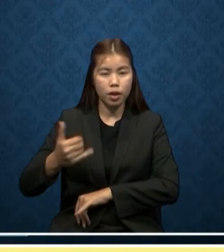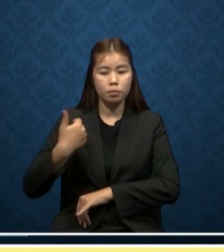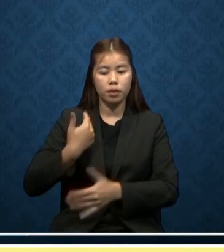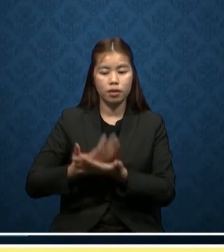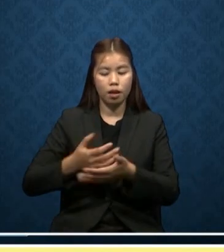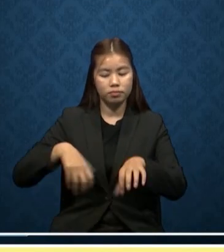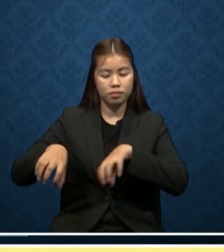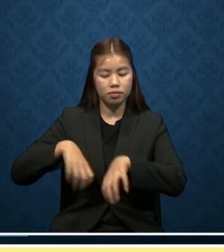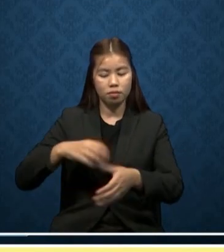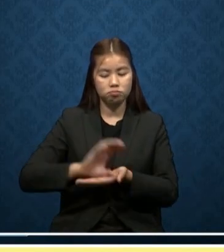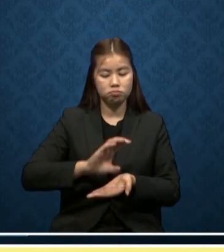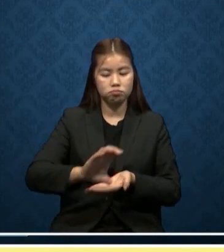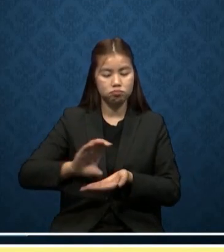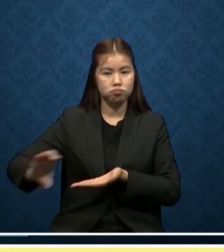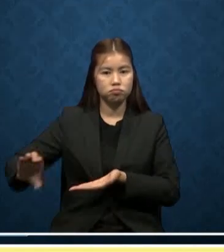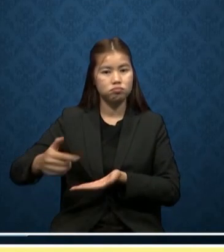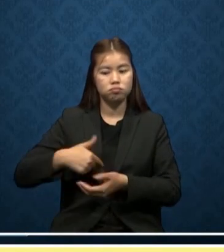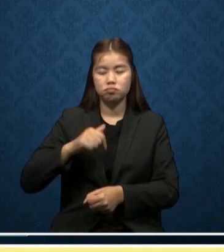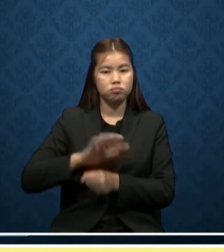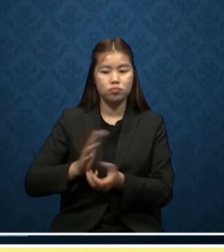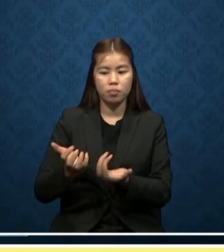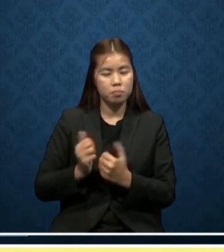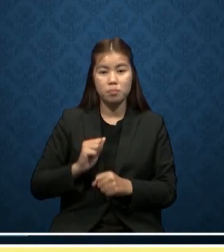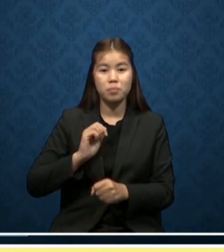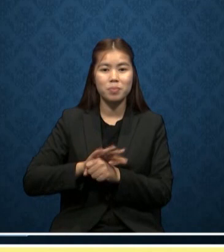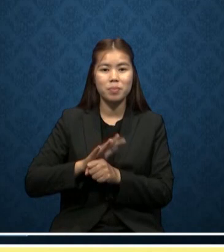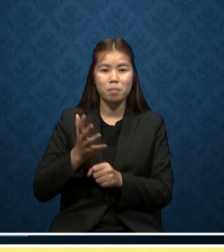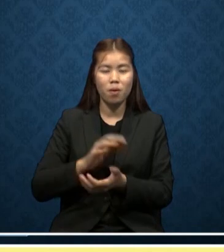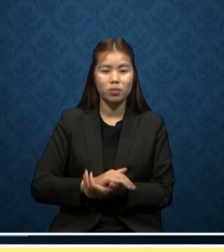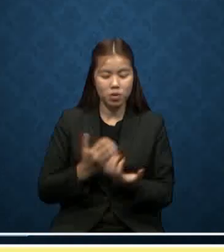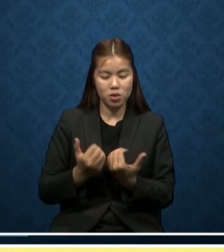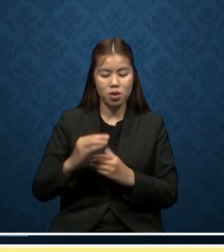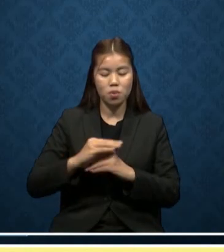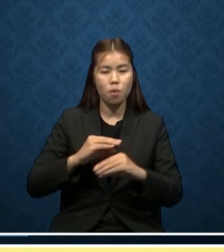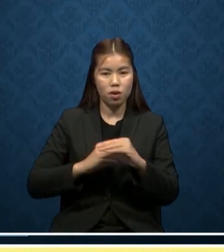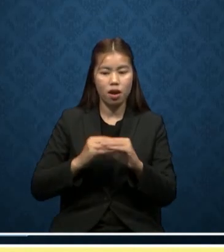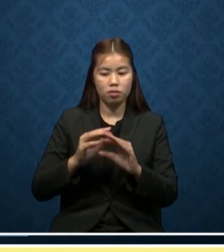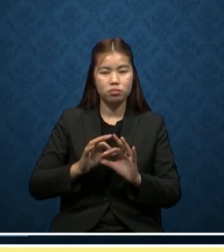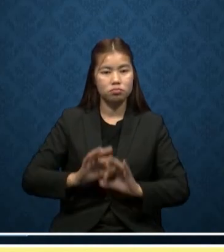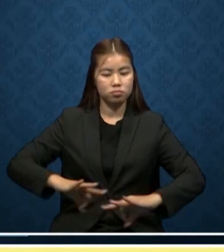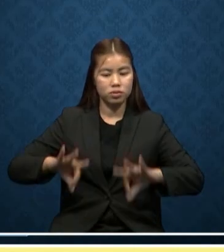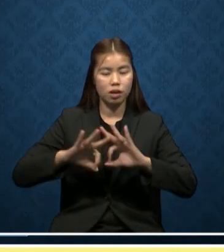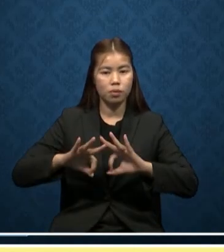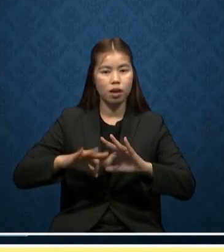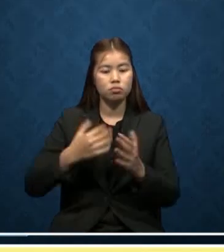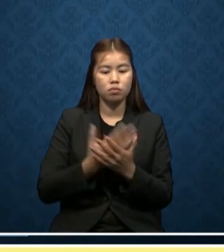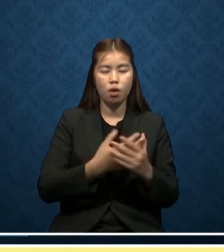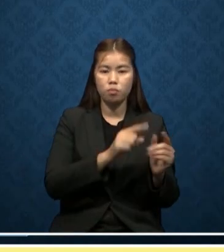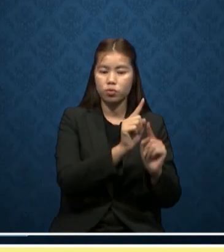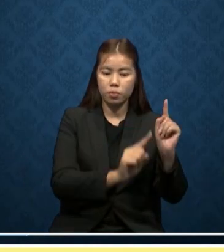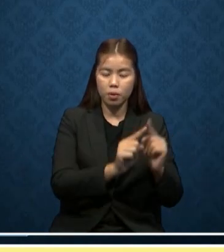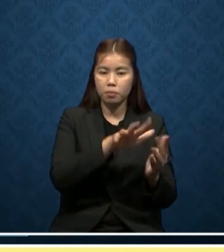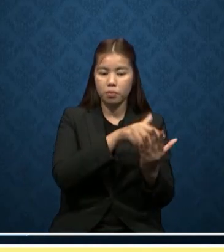งบประมาณหรือได้รับแต่ไม่เพียงพอการกำหนดโครงการสำคัญไม่สอดคล้องกับเป้าหมายทวัตของ